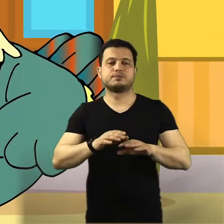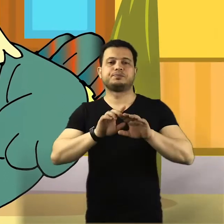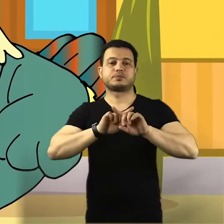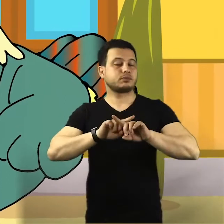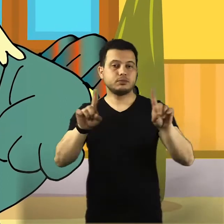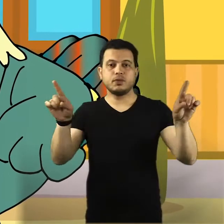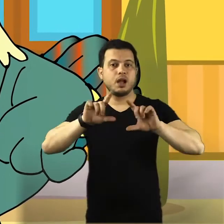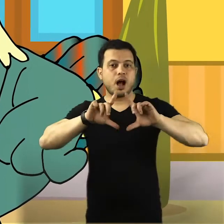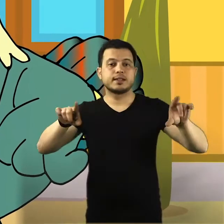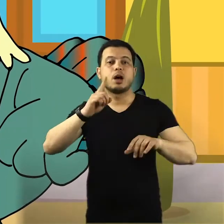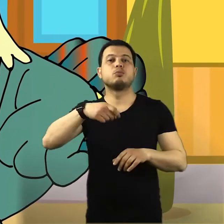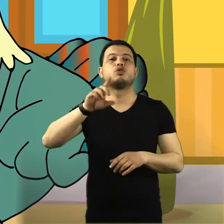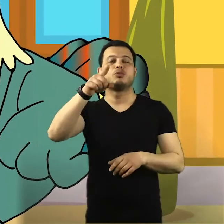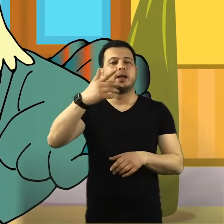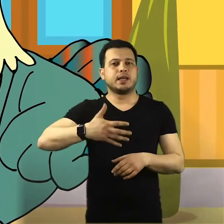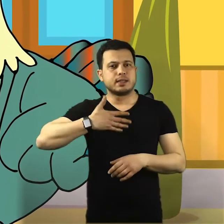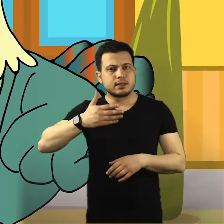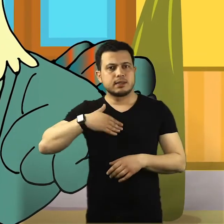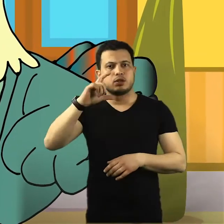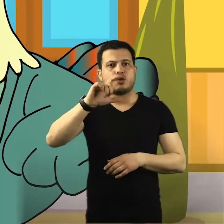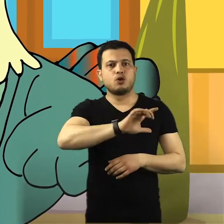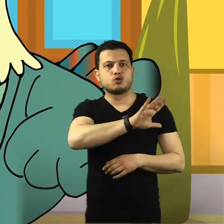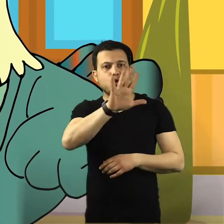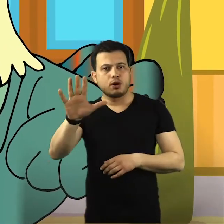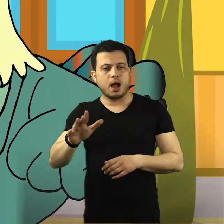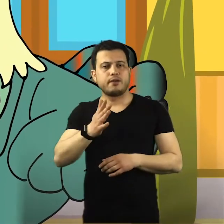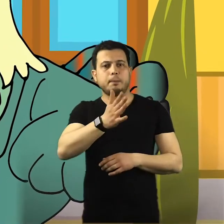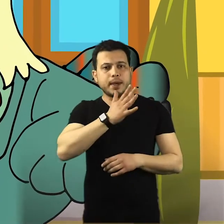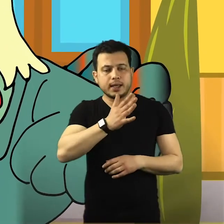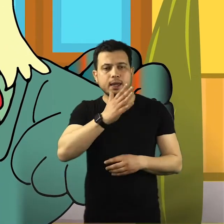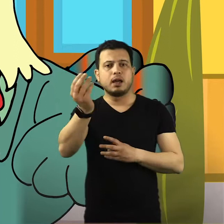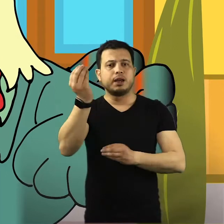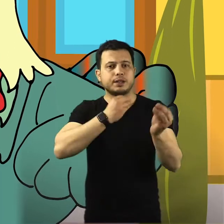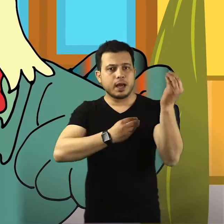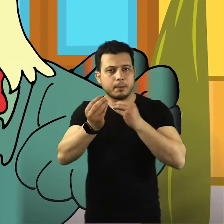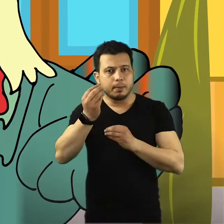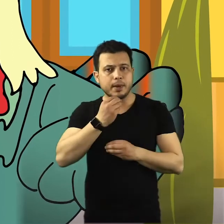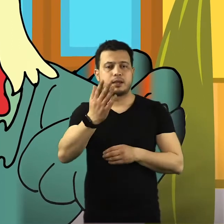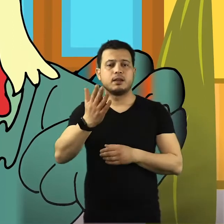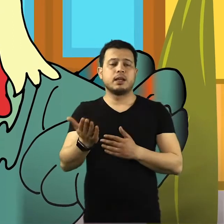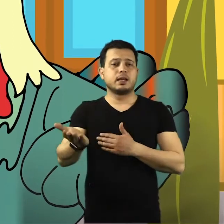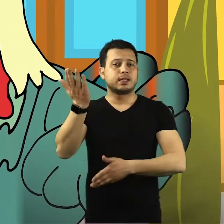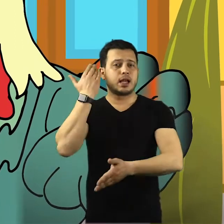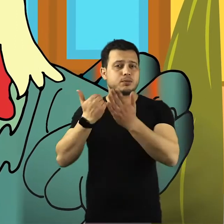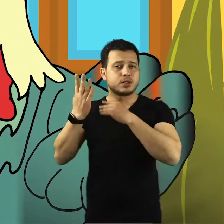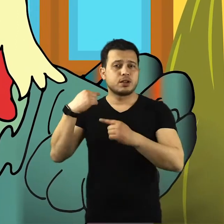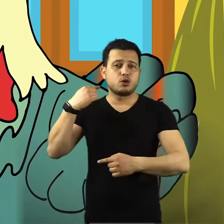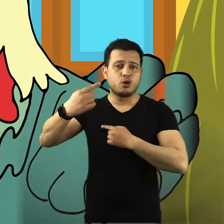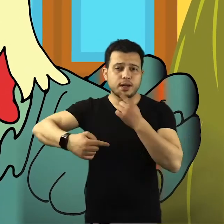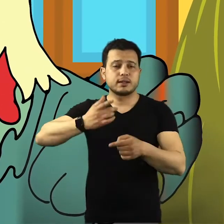haritaları değil İstediğimiz her yerin coğrafi bilgisini Yemeklerini Gelenek göreneklerini